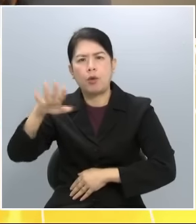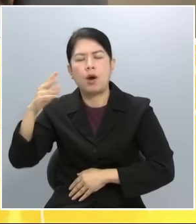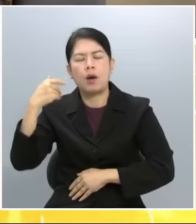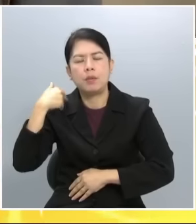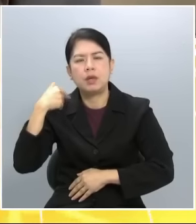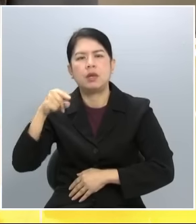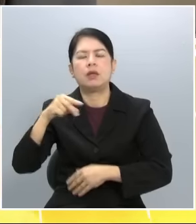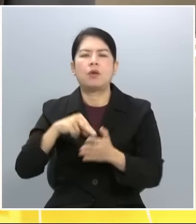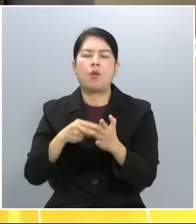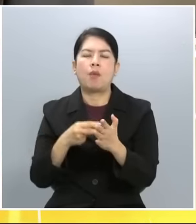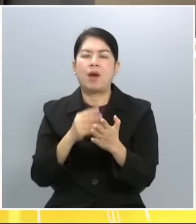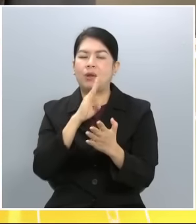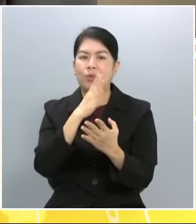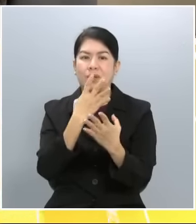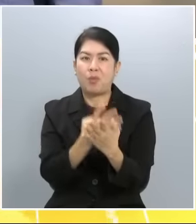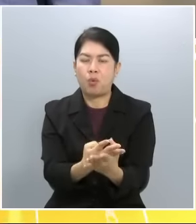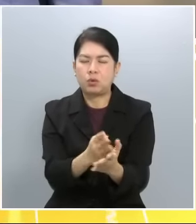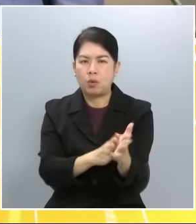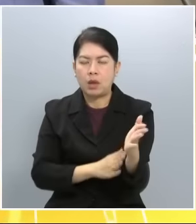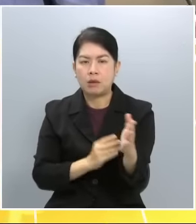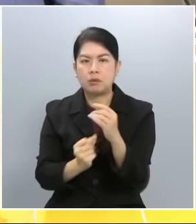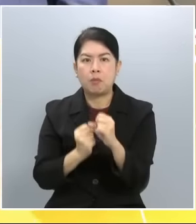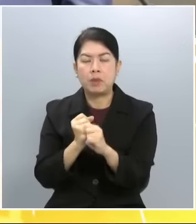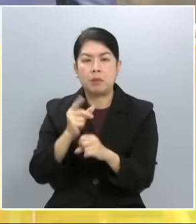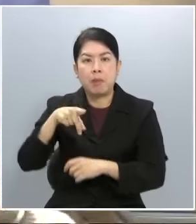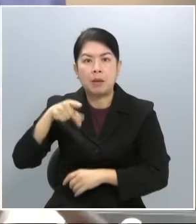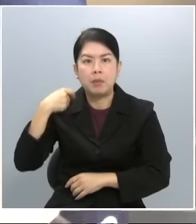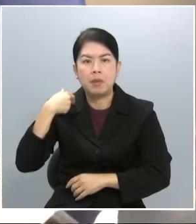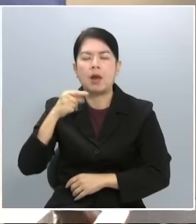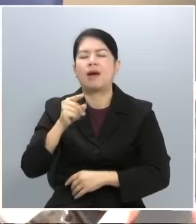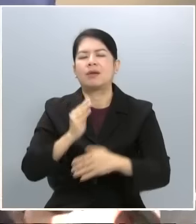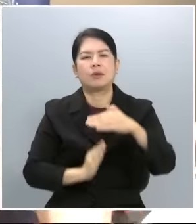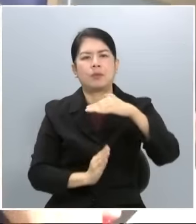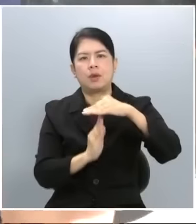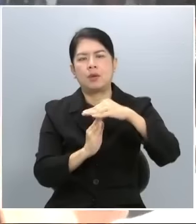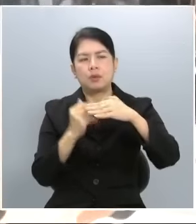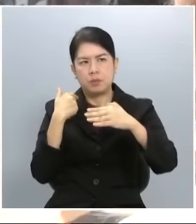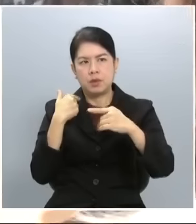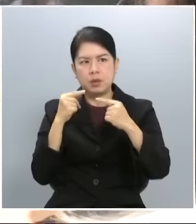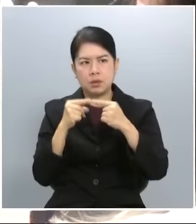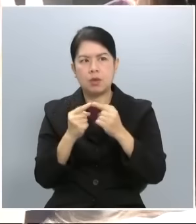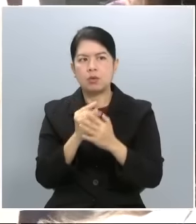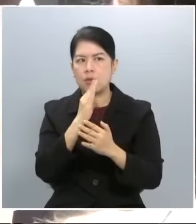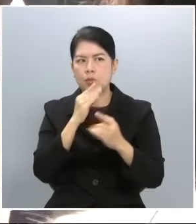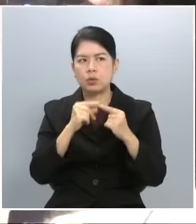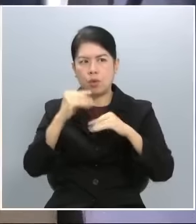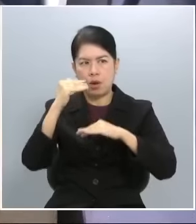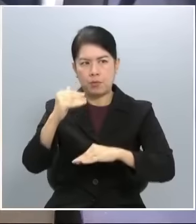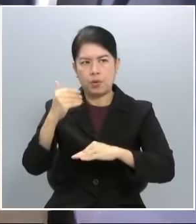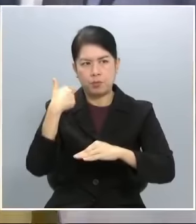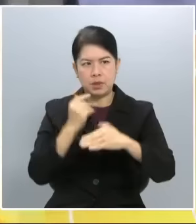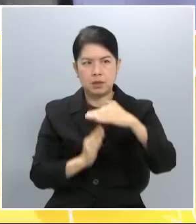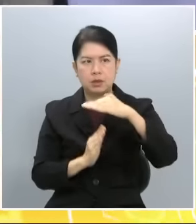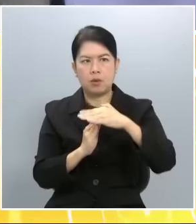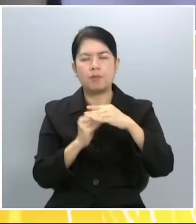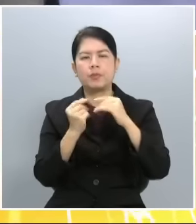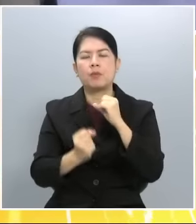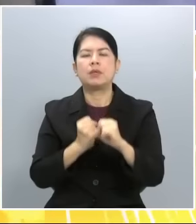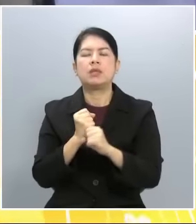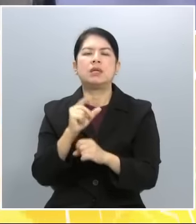าปีเนี่ยคดีลักษณะแบบนี้ศาลจะลงโทษสูงสุดได้ไม่เกิน20ปีเมื่อรวมโทษทั้งหมดแต่ถึงนั้นก็เป็นเรื่อง